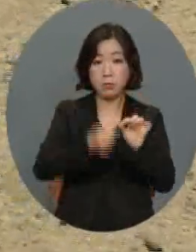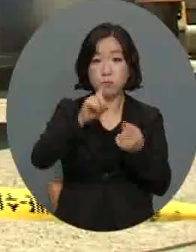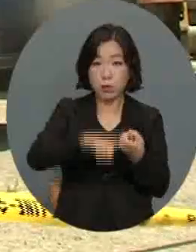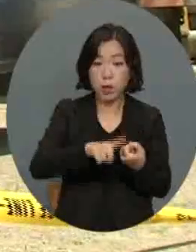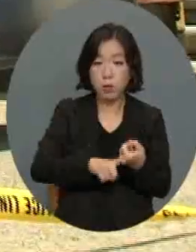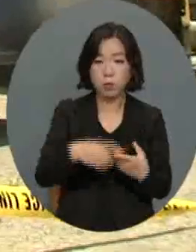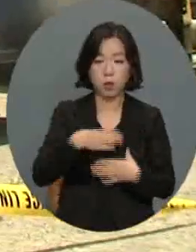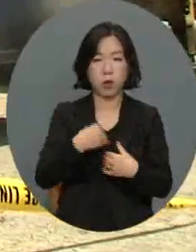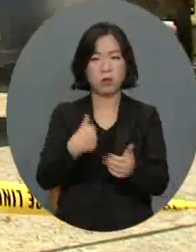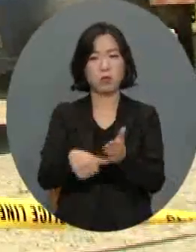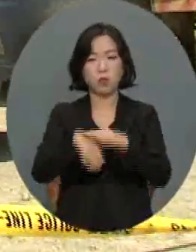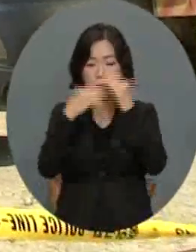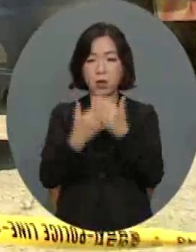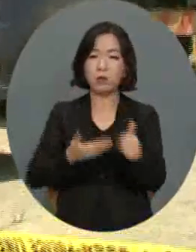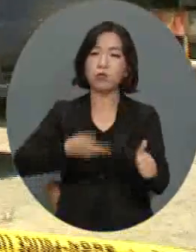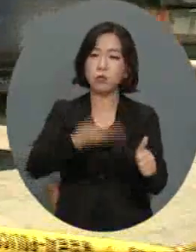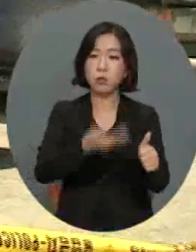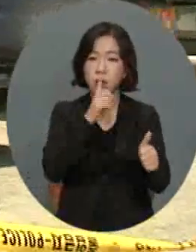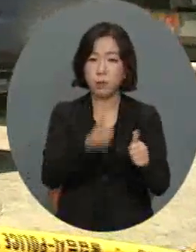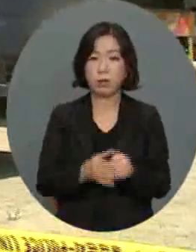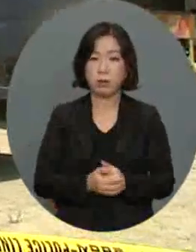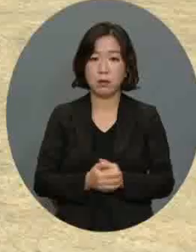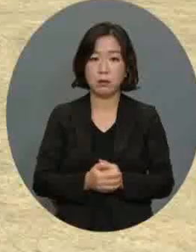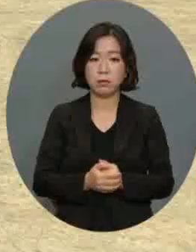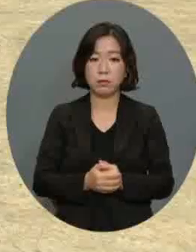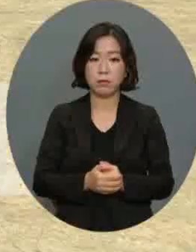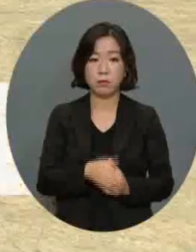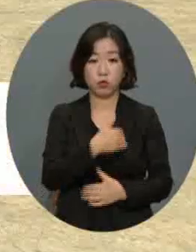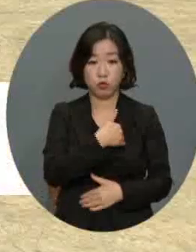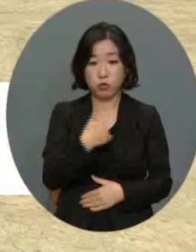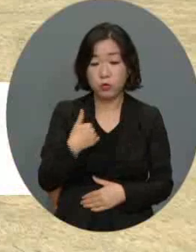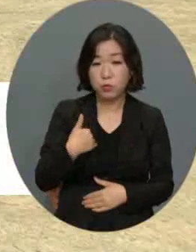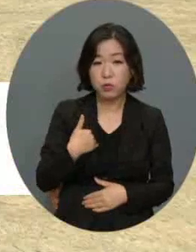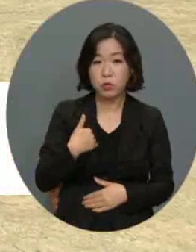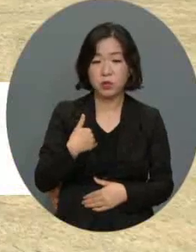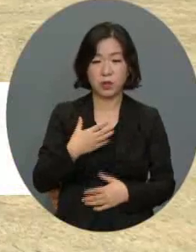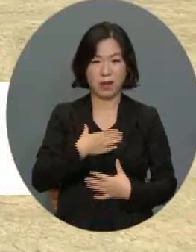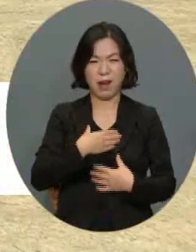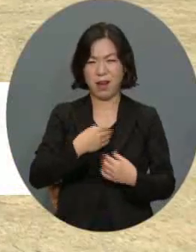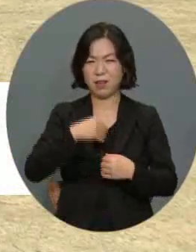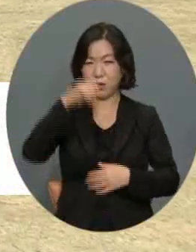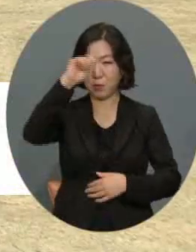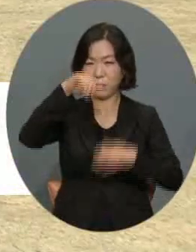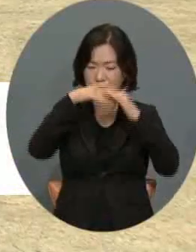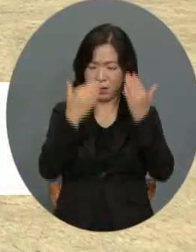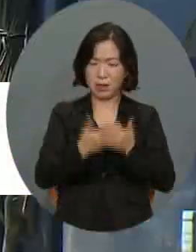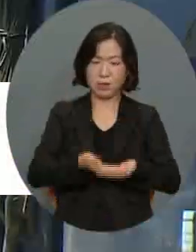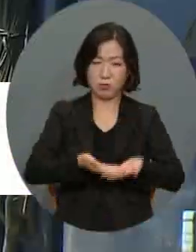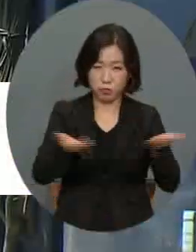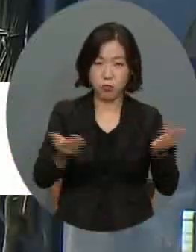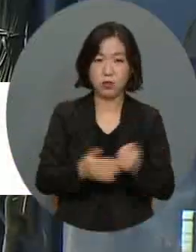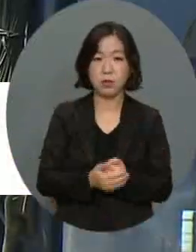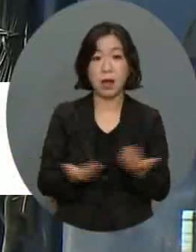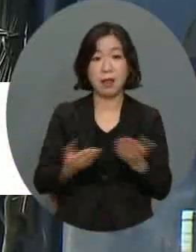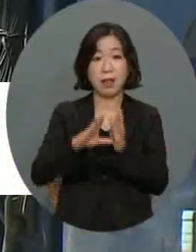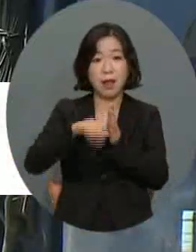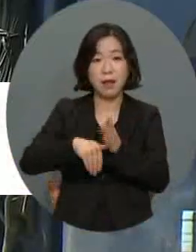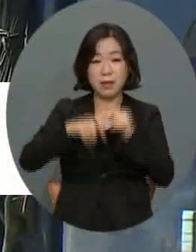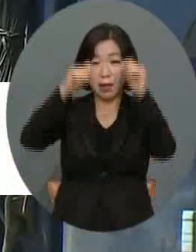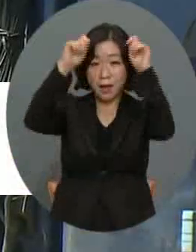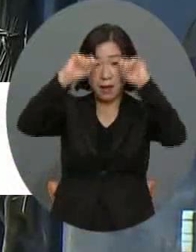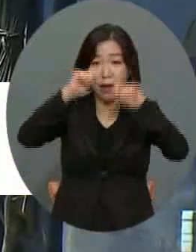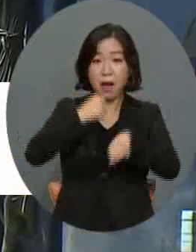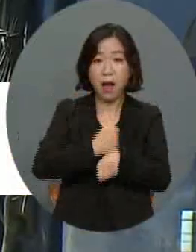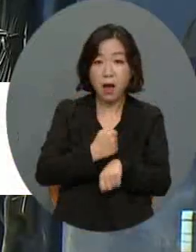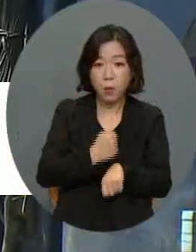안전장비도 모두 지급했다고 밝혔습니다. 충분한 안전모를 다 지급을 다 합니다. 근데 작업할 때는 그걸 안전모를